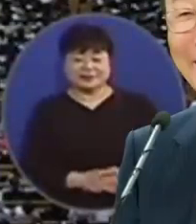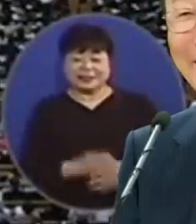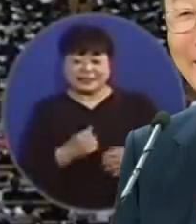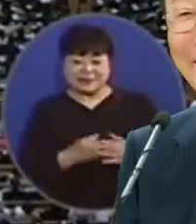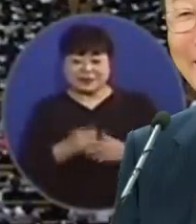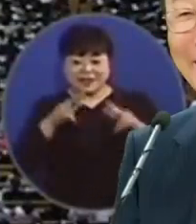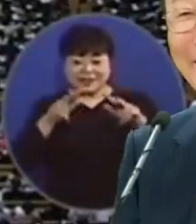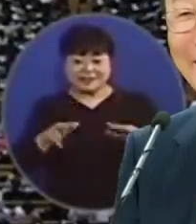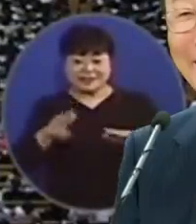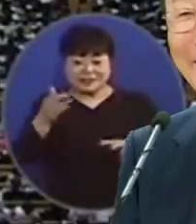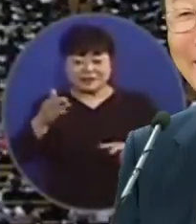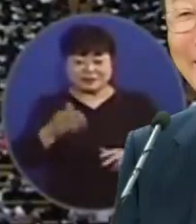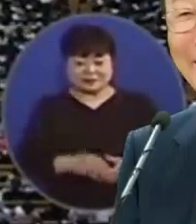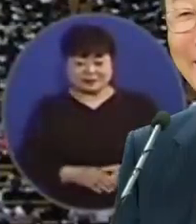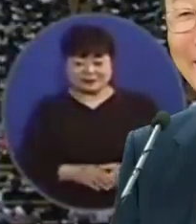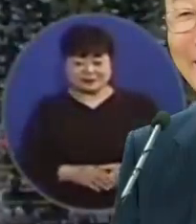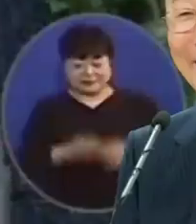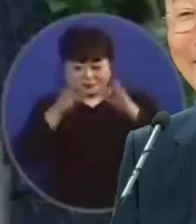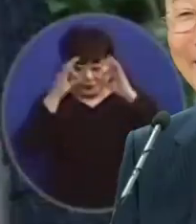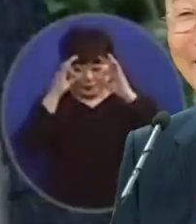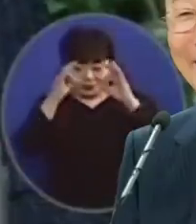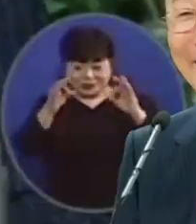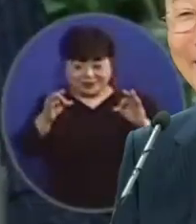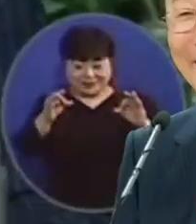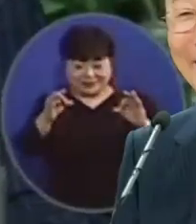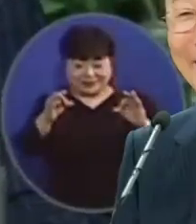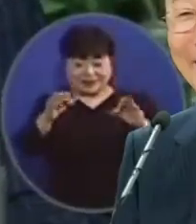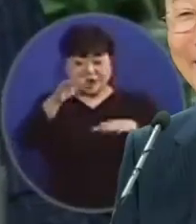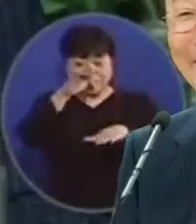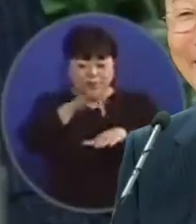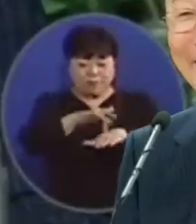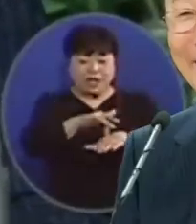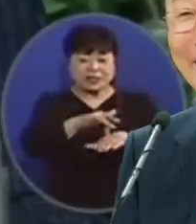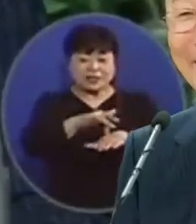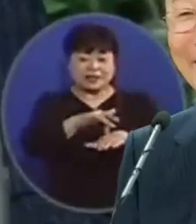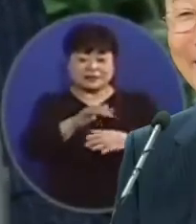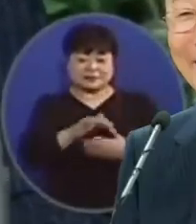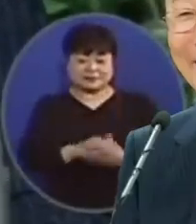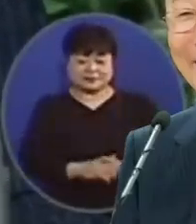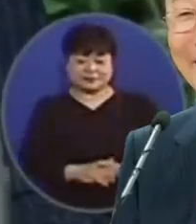그러므로 이제 여러분 가만 보세요. 마귀가 죄의